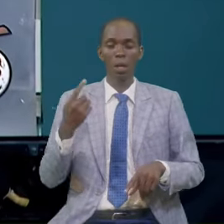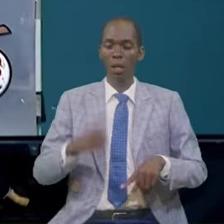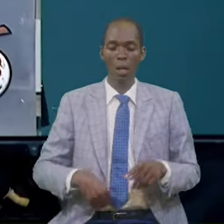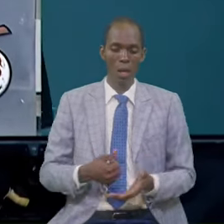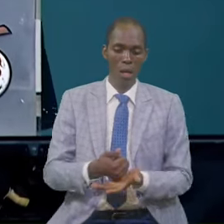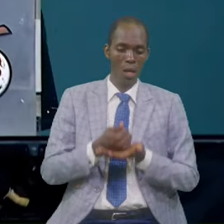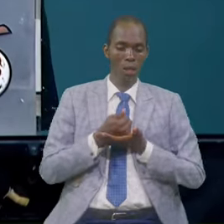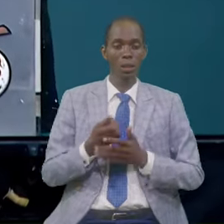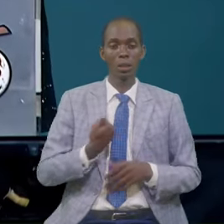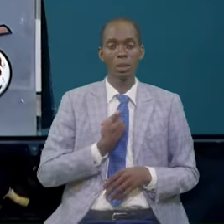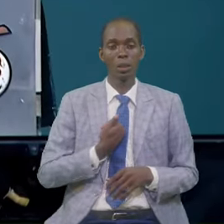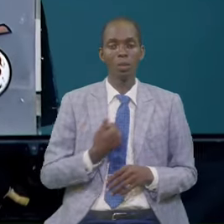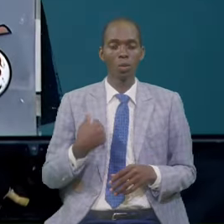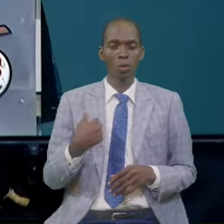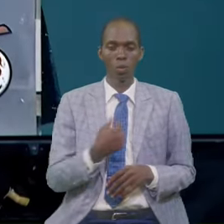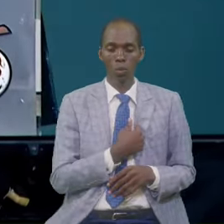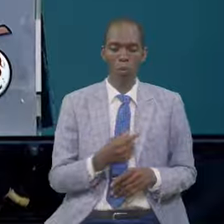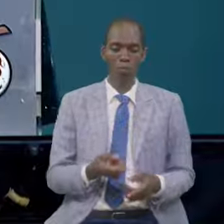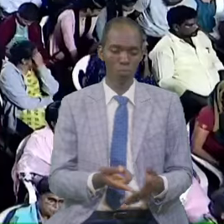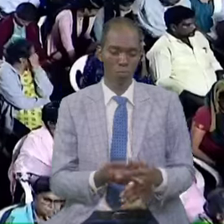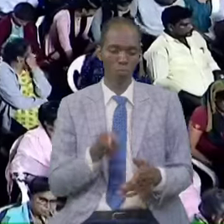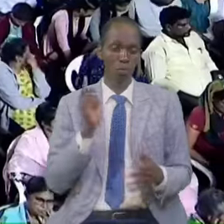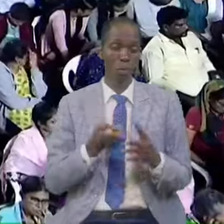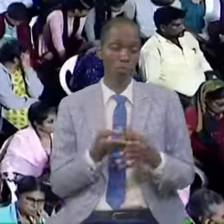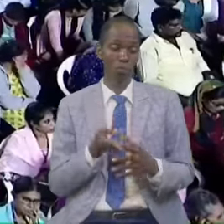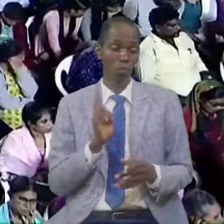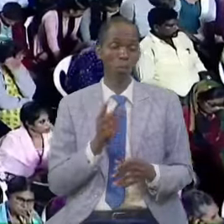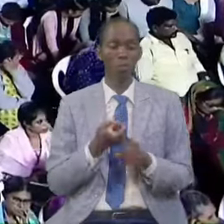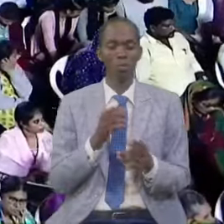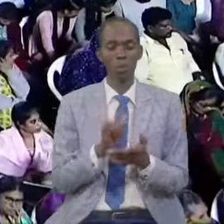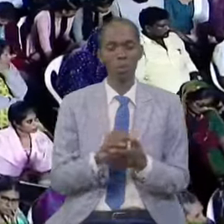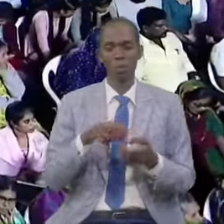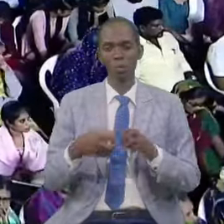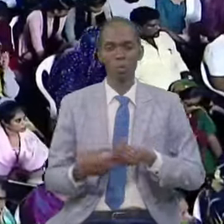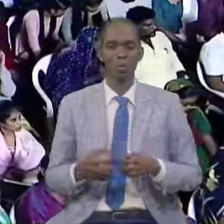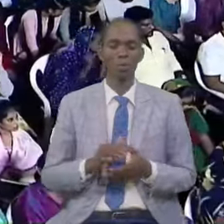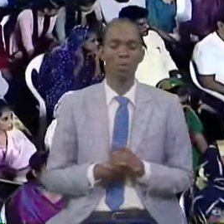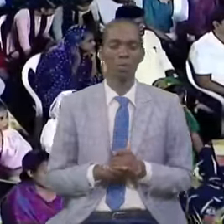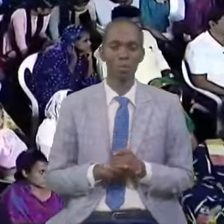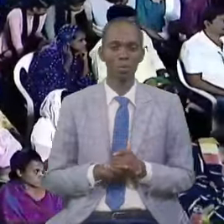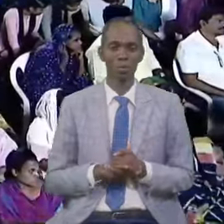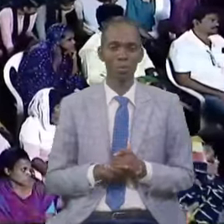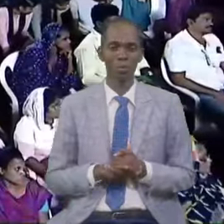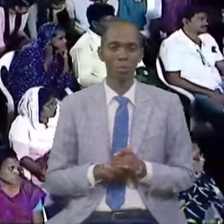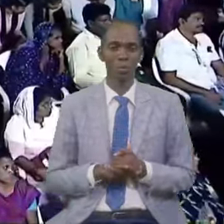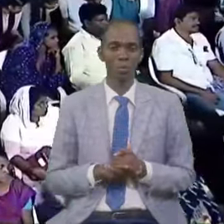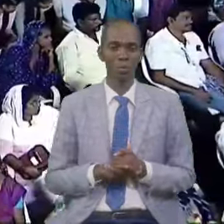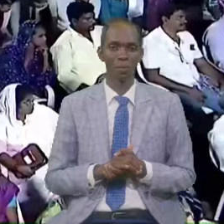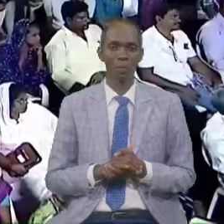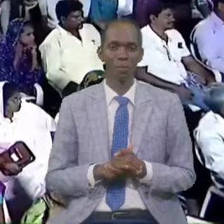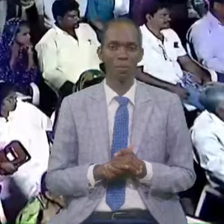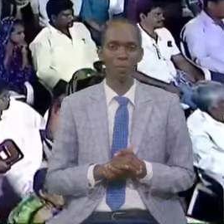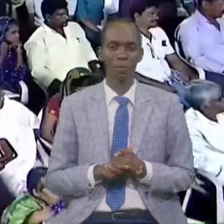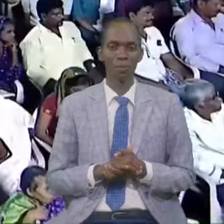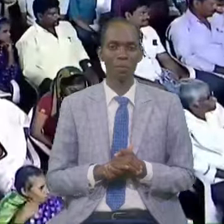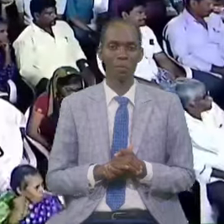to come out of that situation. తద్వారా మన జీవితం రోజు రోజుకి లోతుకు వెళ్ళిపోతుంది, దిగజారిపోతుంది,